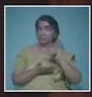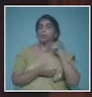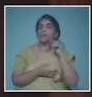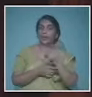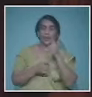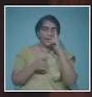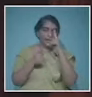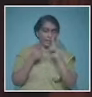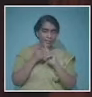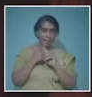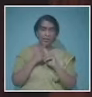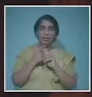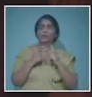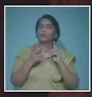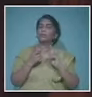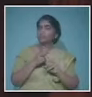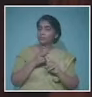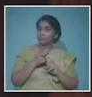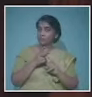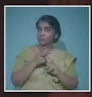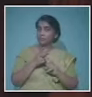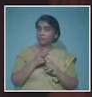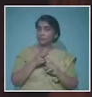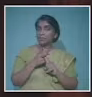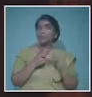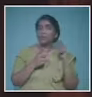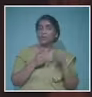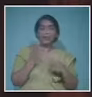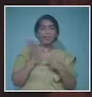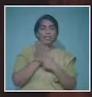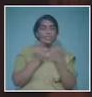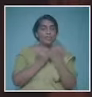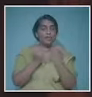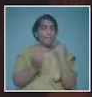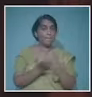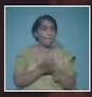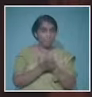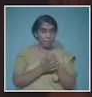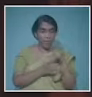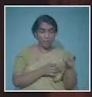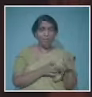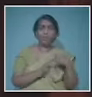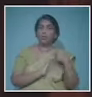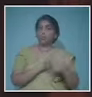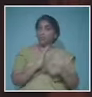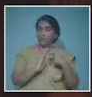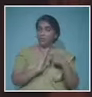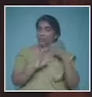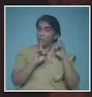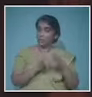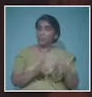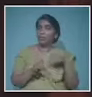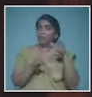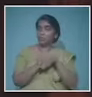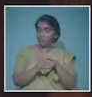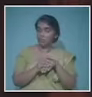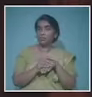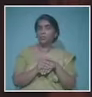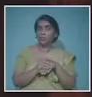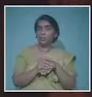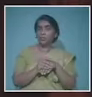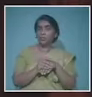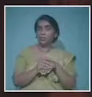eka iba gai matamai me samurdi bengku padatiat iba gai me rata puram iba gai me ketulatina